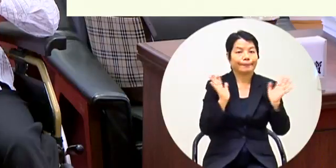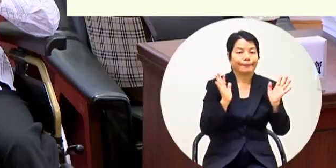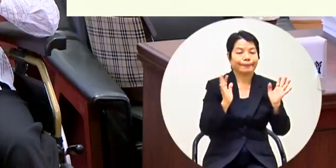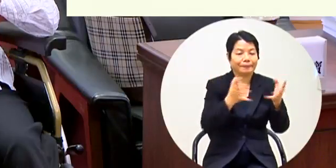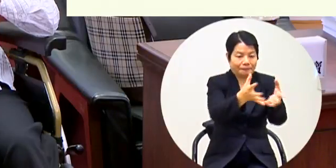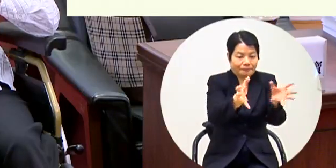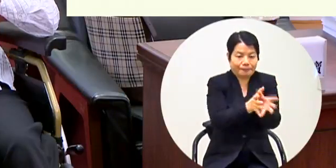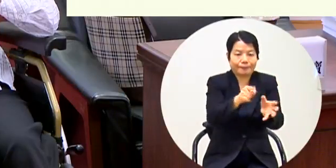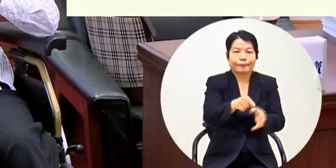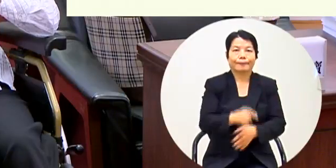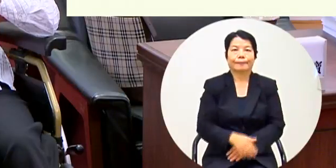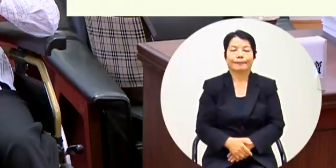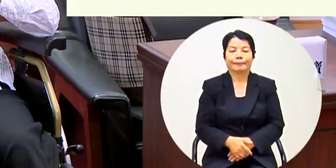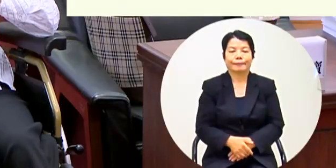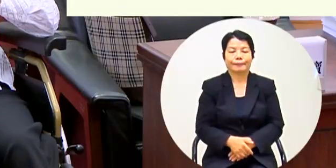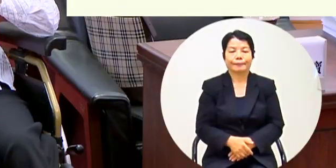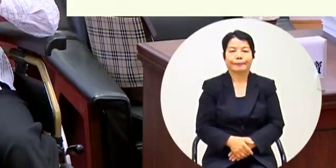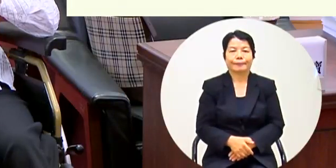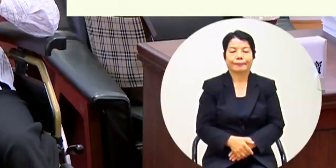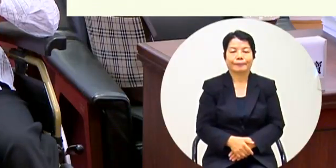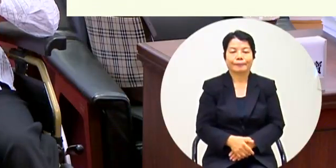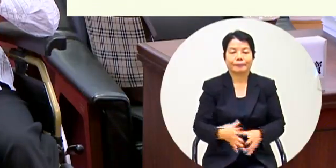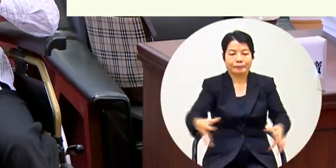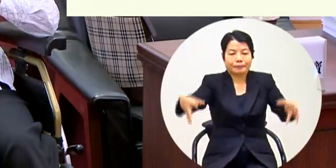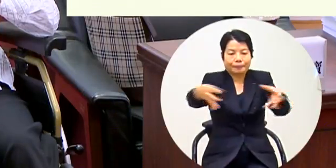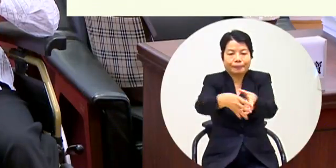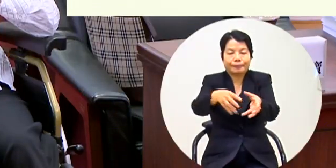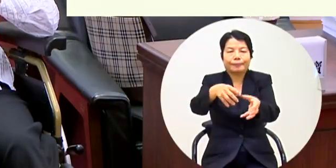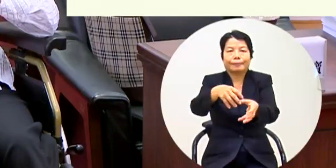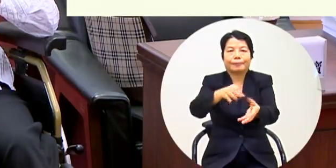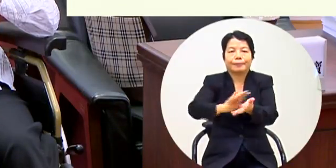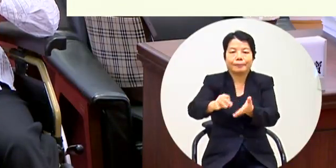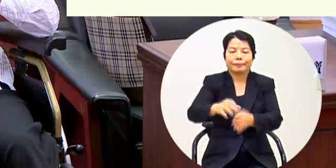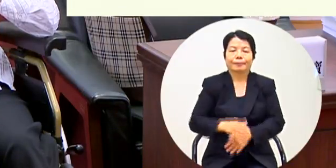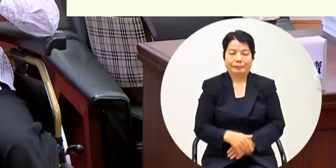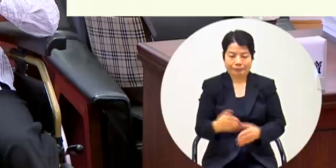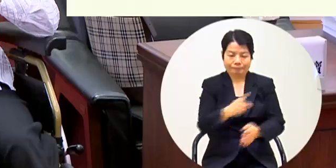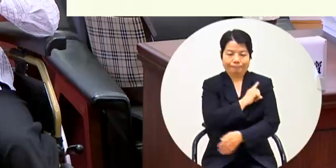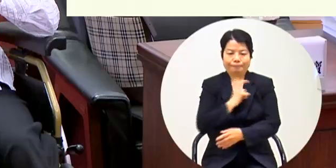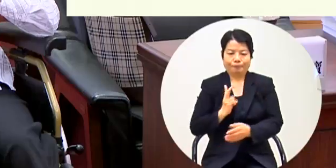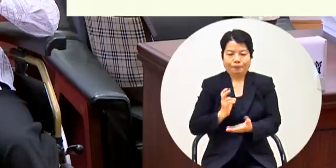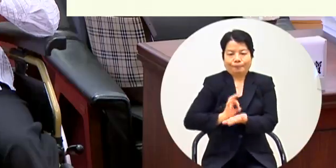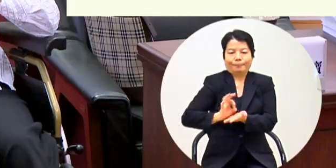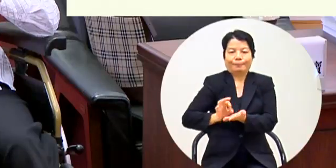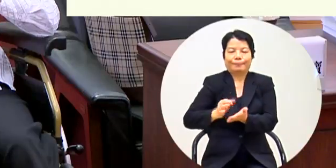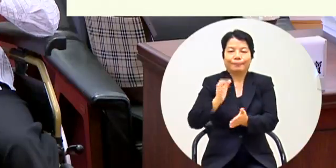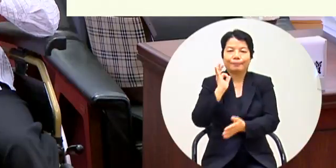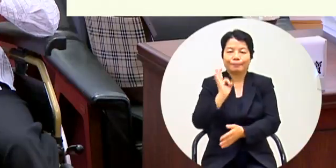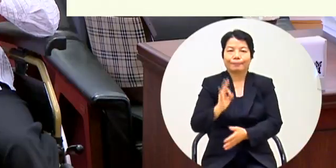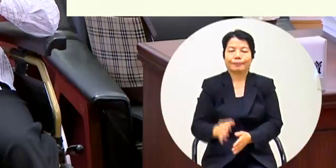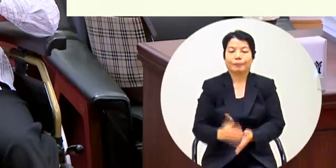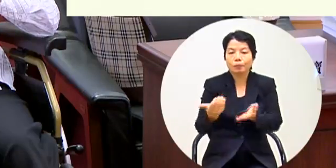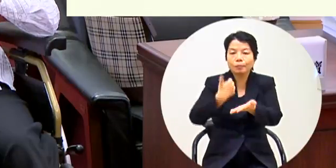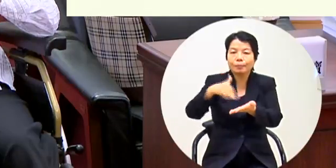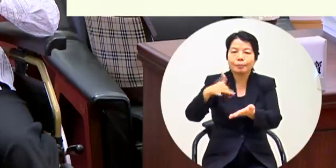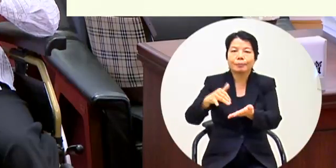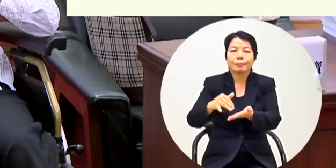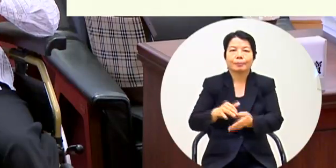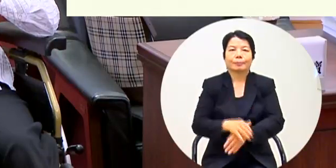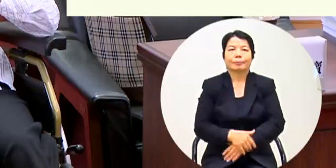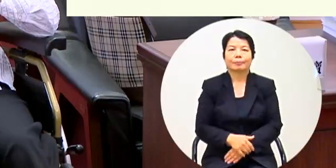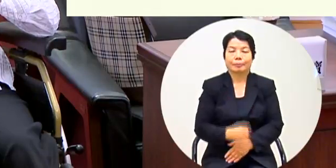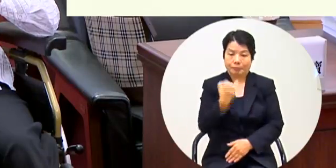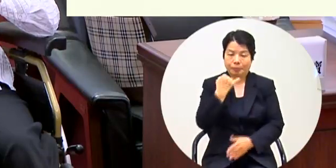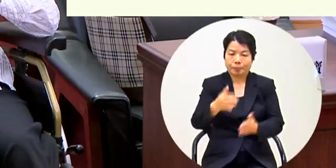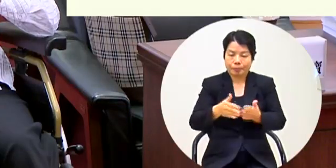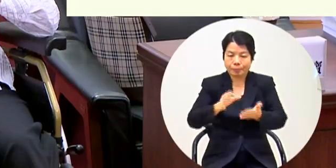结合？那我觉得一减二够啦，一减二够，所以一笔预算呢，也许你就可以发挥到双层的效果。